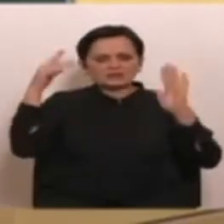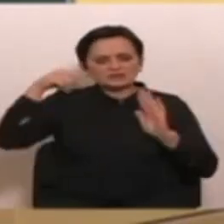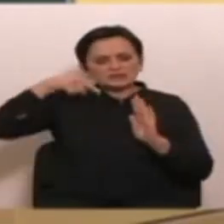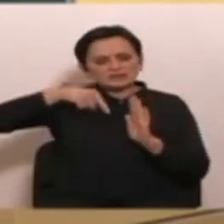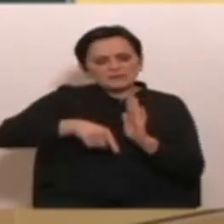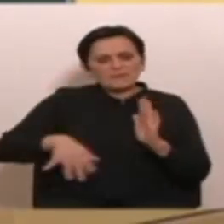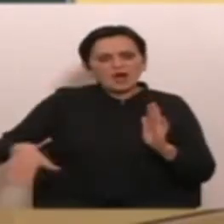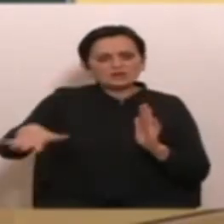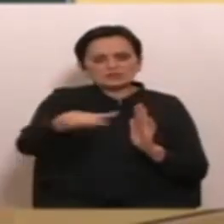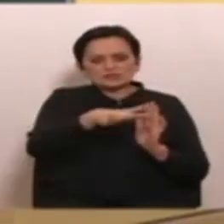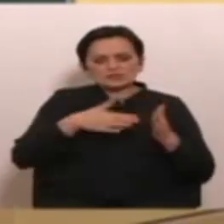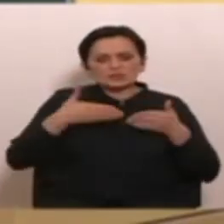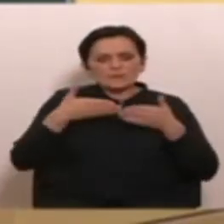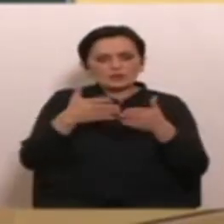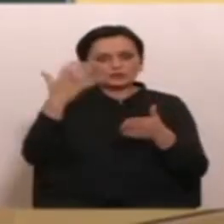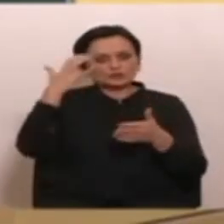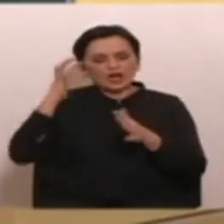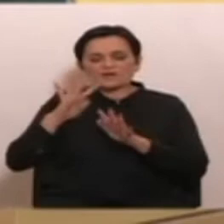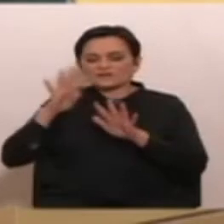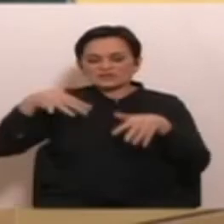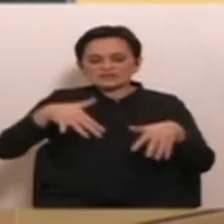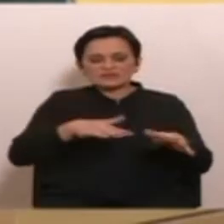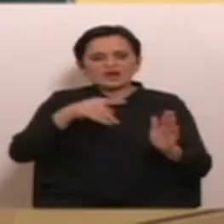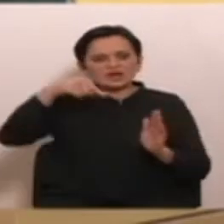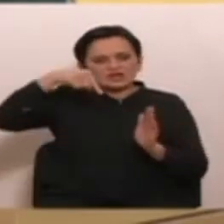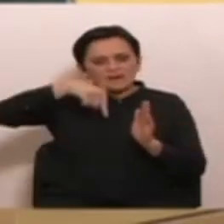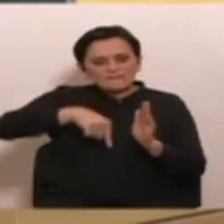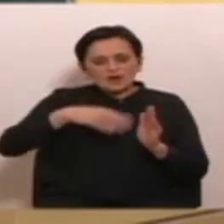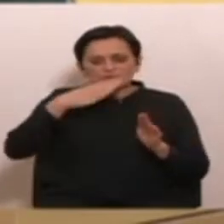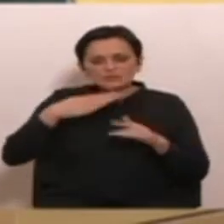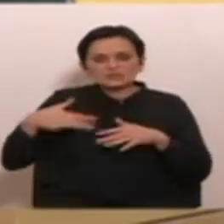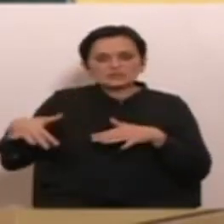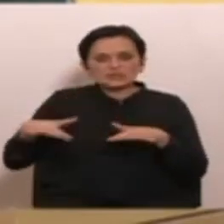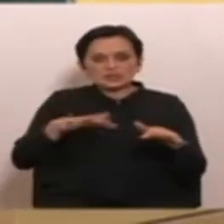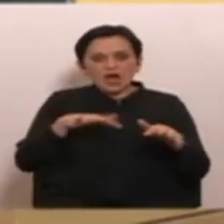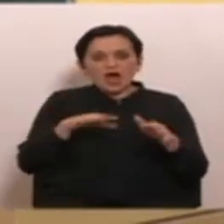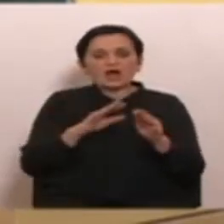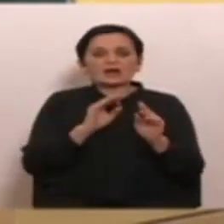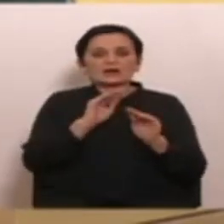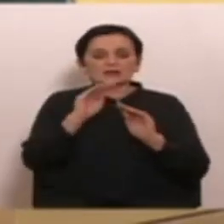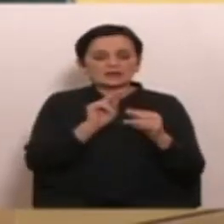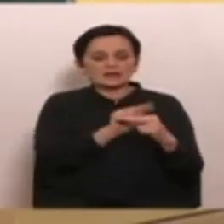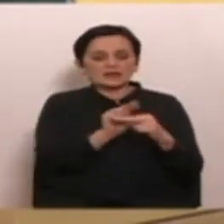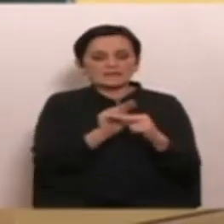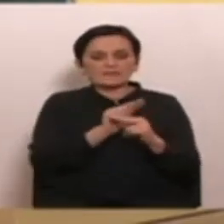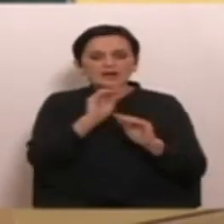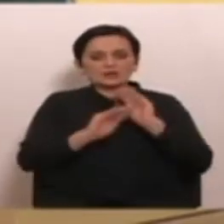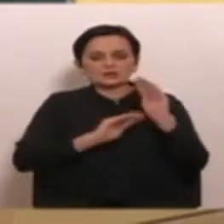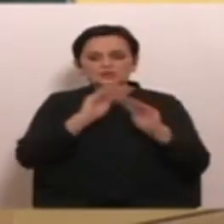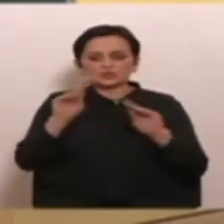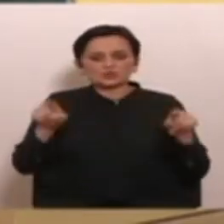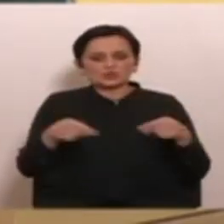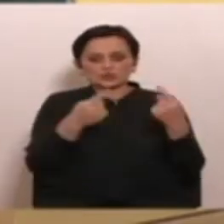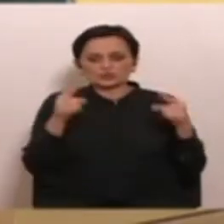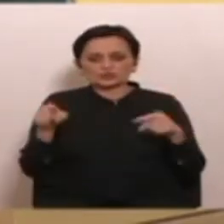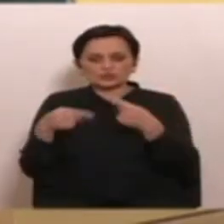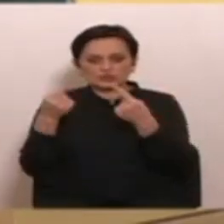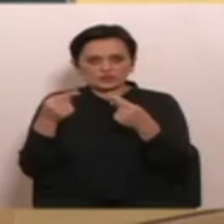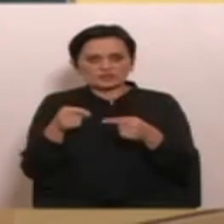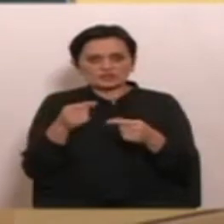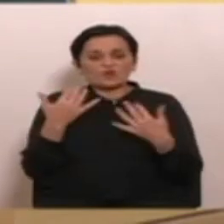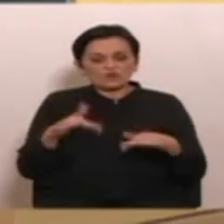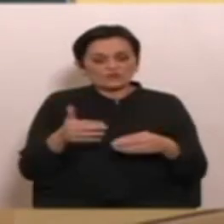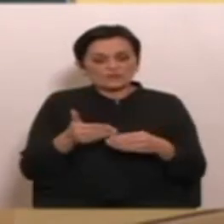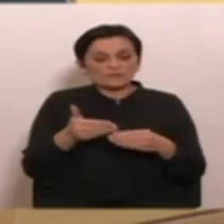და ზოგადად შავ ზღვაზე ღრმატკლოვანი საპორტო ინფრასტრუქტურის შექმნის აქტუალობა, რაც საკმაოდ დაგვიანდა. მინდა